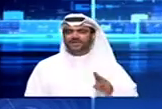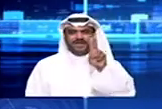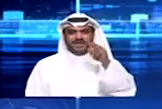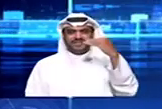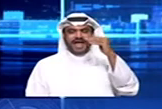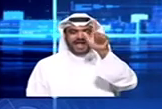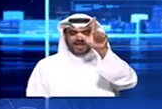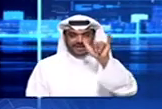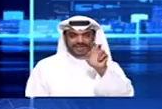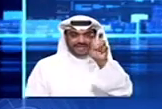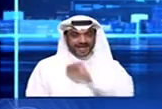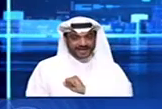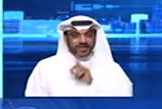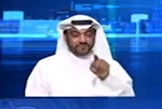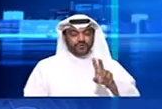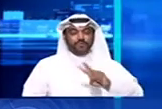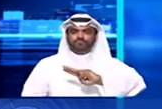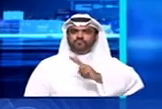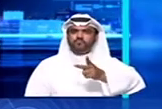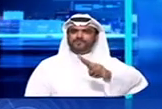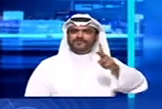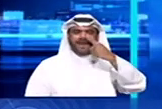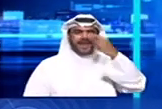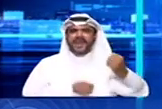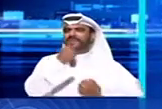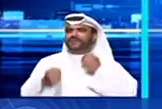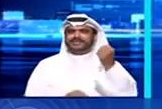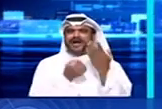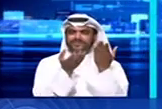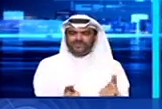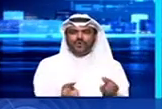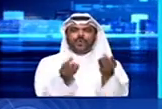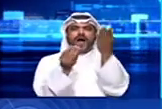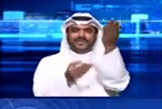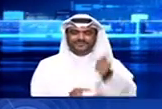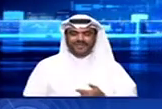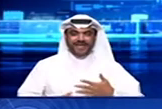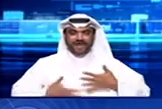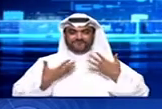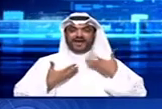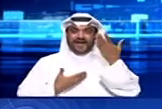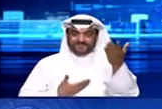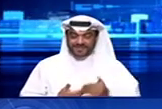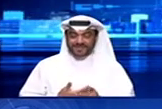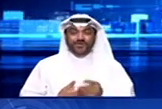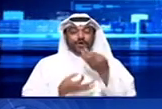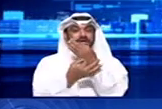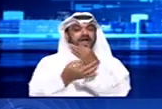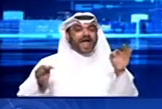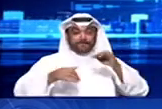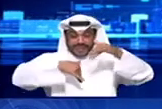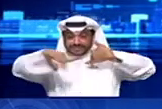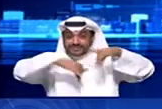التحلية، وكان هناك عديد من الفعاليات التي أقيمت في هذا الشارع، وهو أحد المواقع